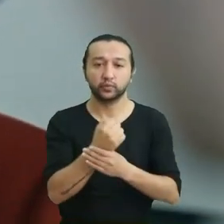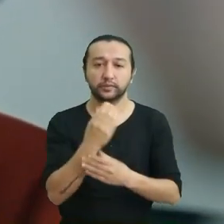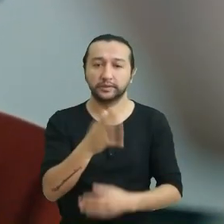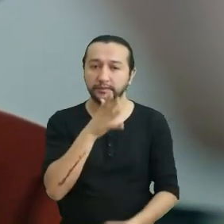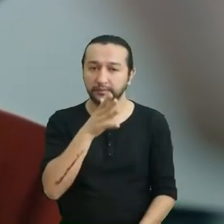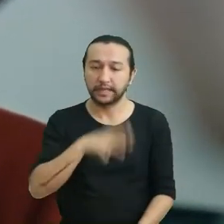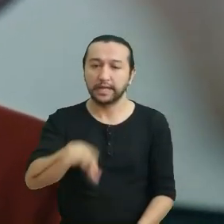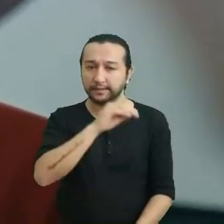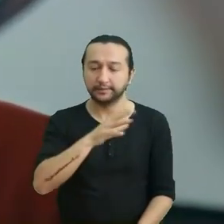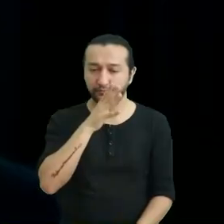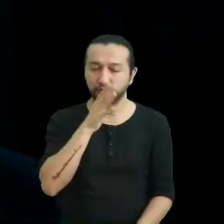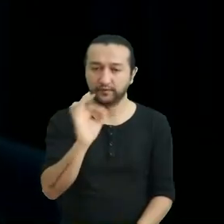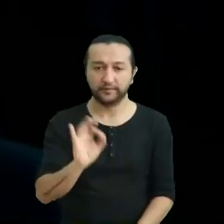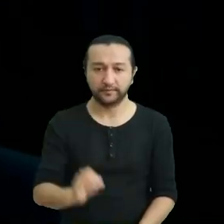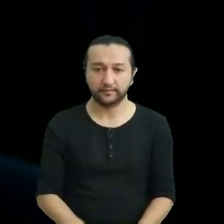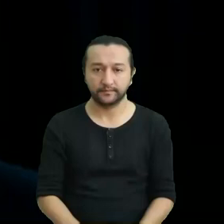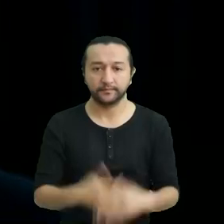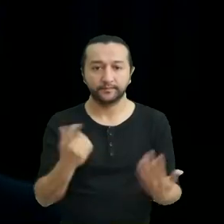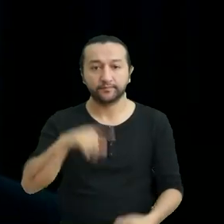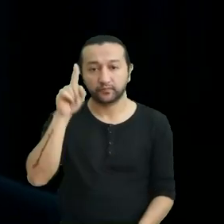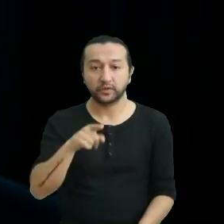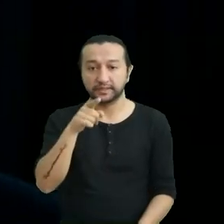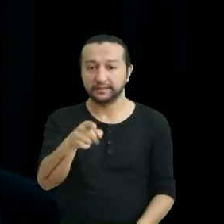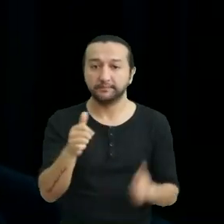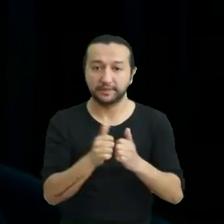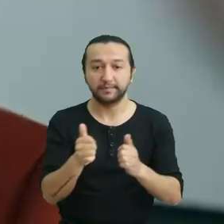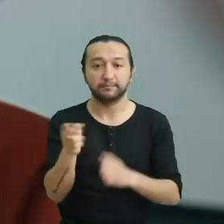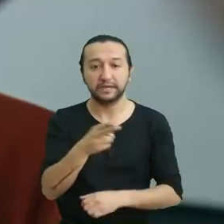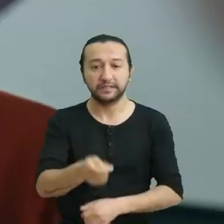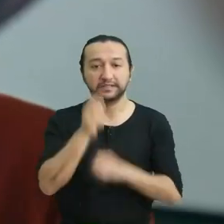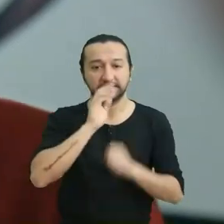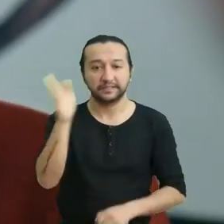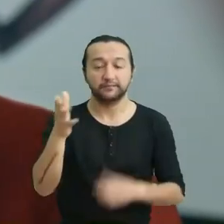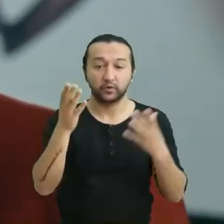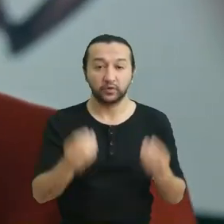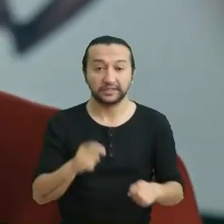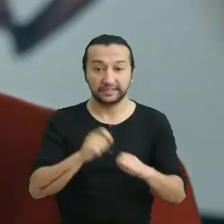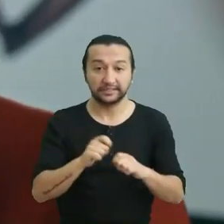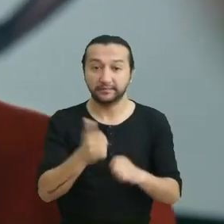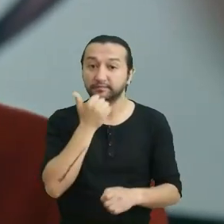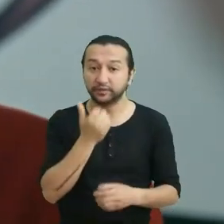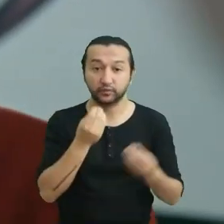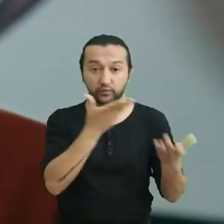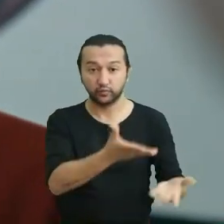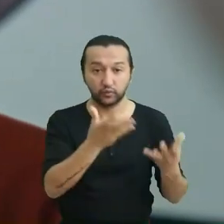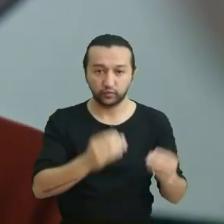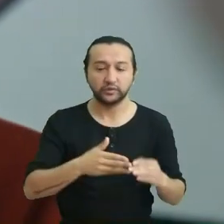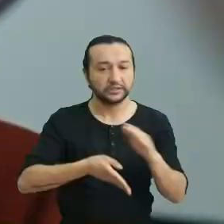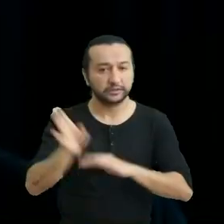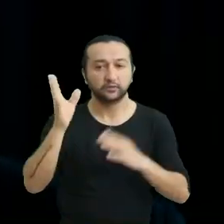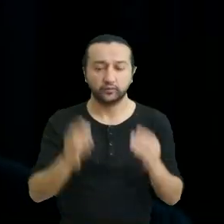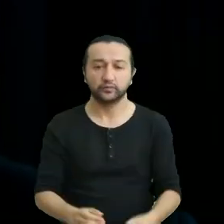olduğunuz herkesçe malum. Bir gün sizinle balığa çıkalım. Hayırlısıyla emanet yerine ulaşsın,